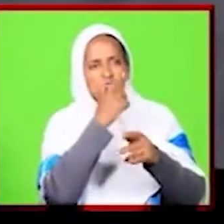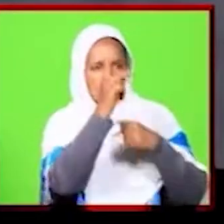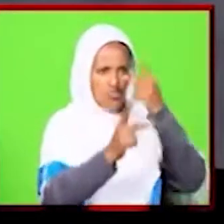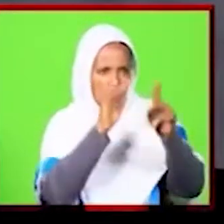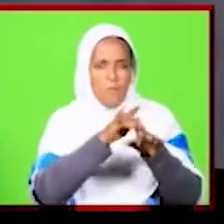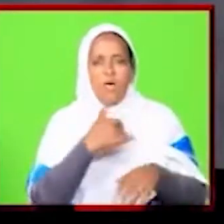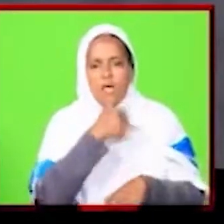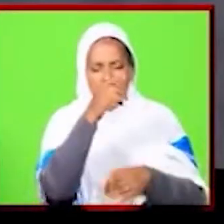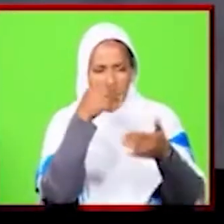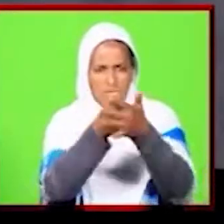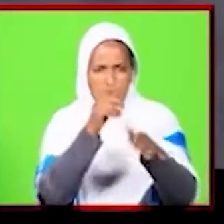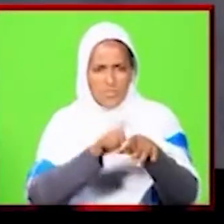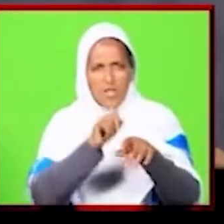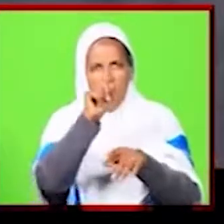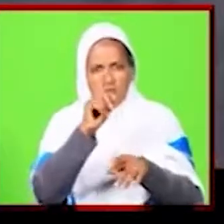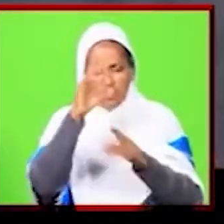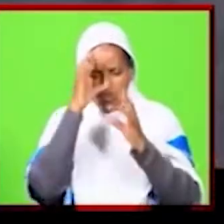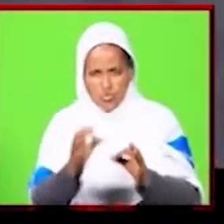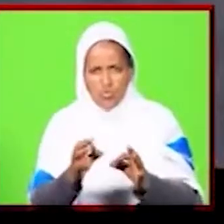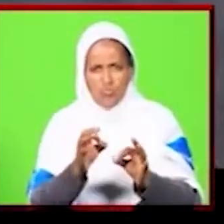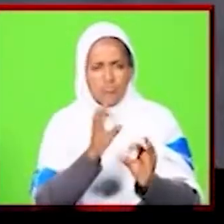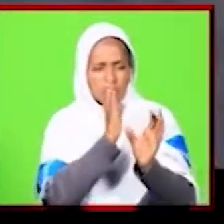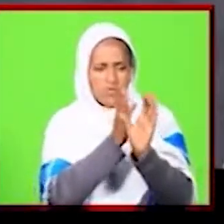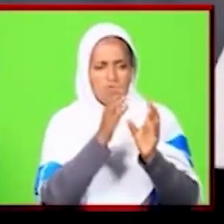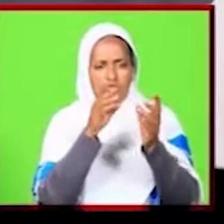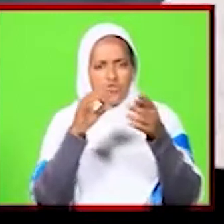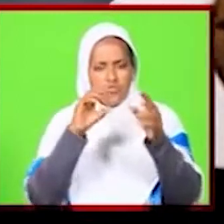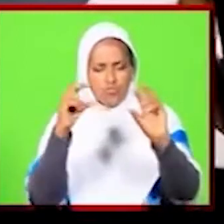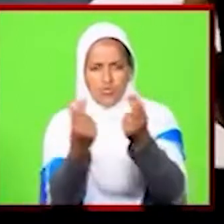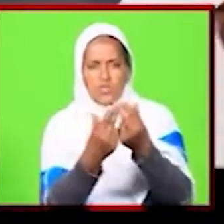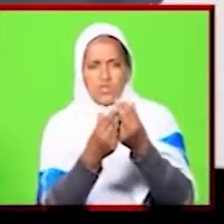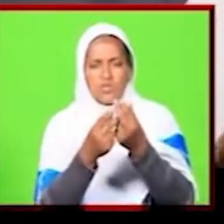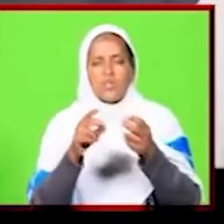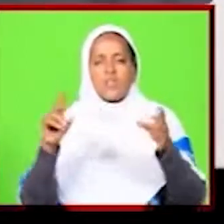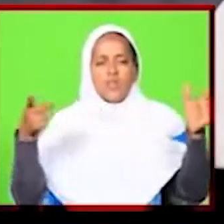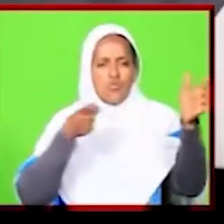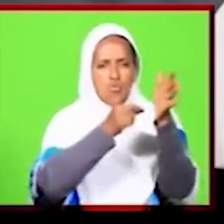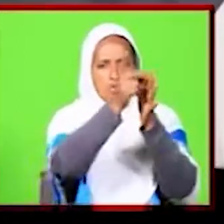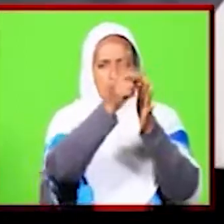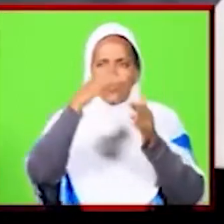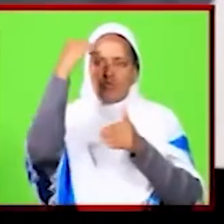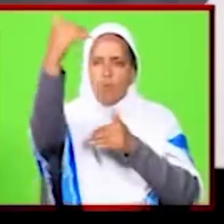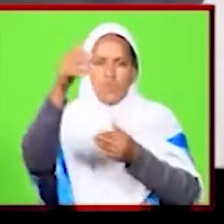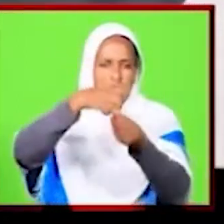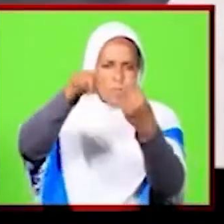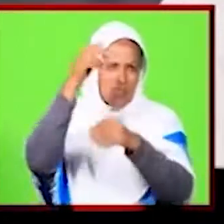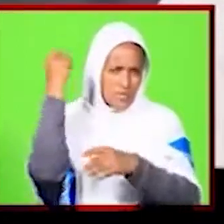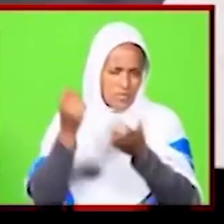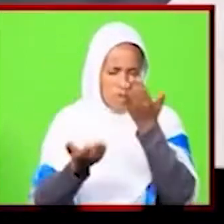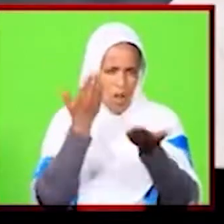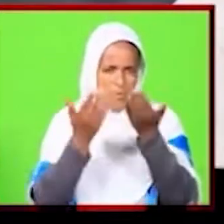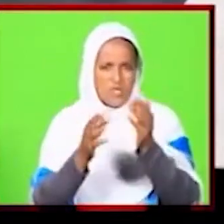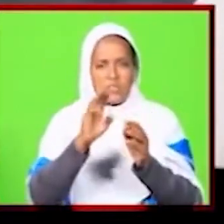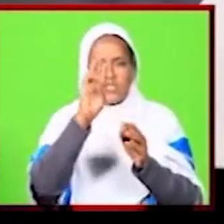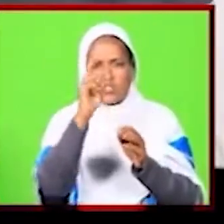ጽሑፎች አሁንም ተገኝተዋል። ብዙዎቹ ተወስደው ብሪቲሽ ሙዚየም ላይ ነው ያሉ። እንደውም ቅርብ ጊዜ አንድ የተወሰኑ የአርኪኦሎጂስቶች ቡድን ከዮርዳኖስ